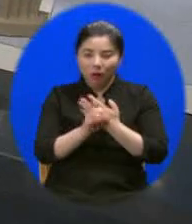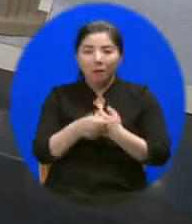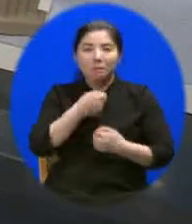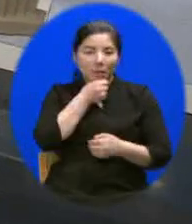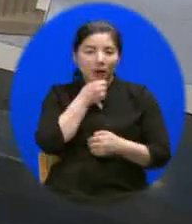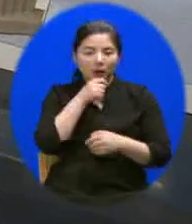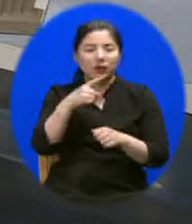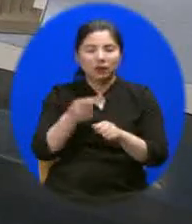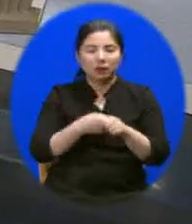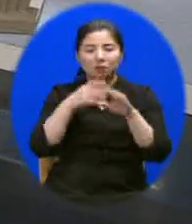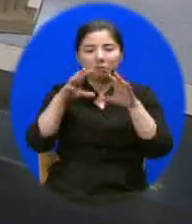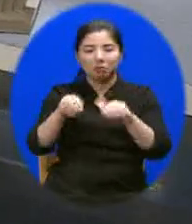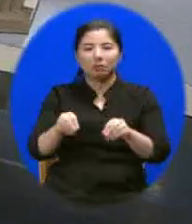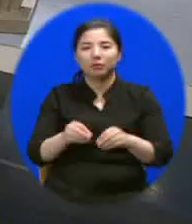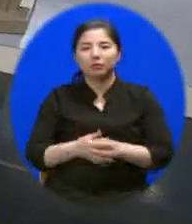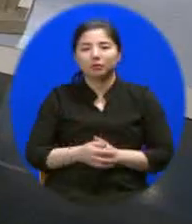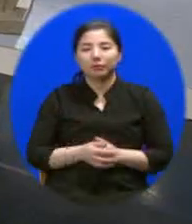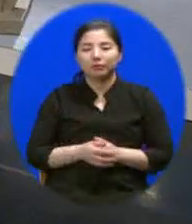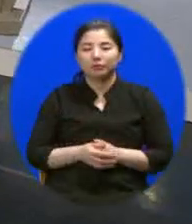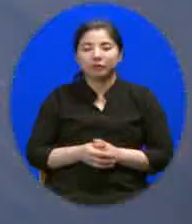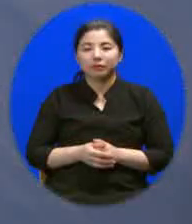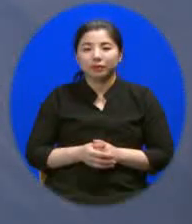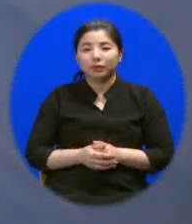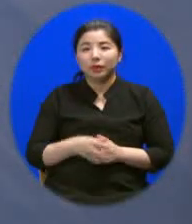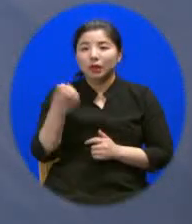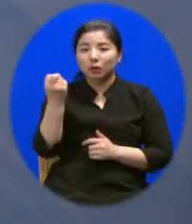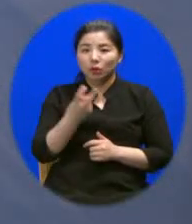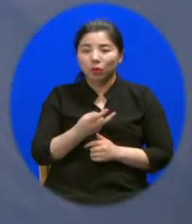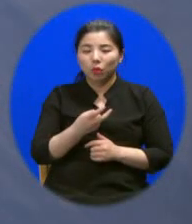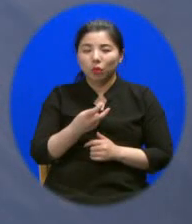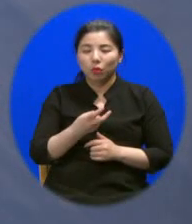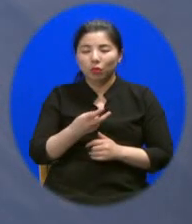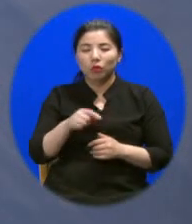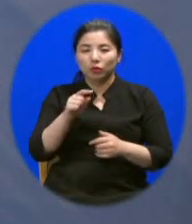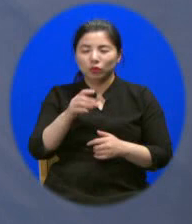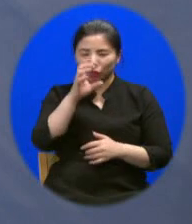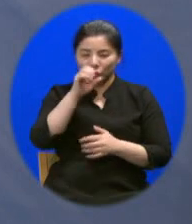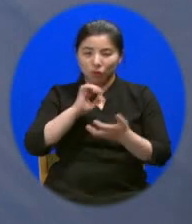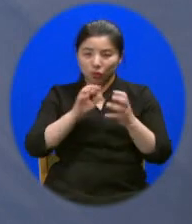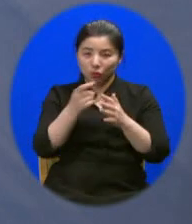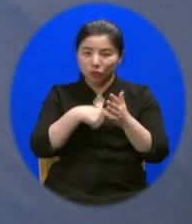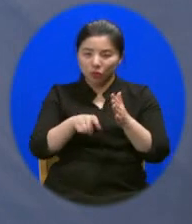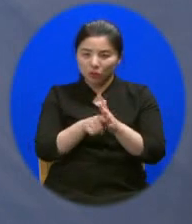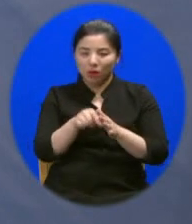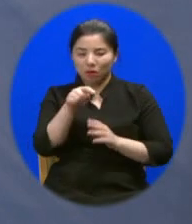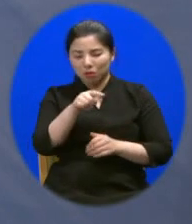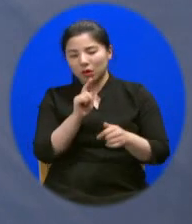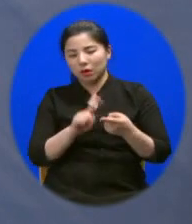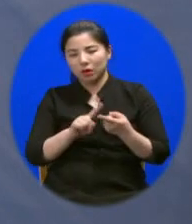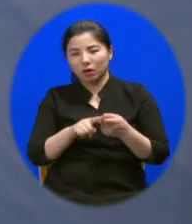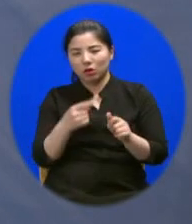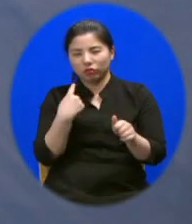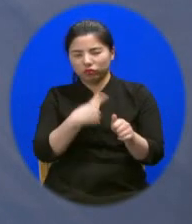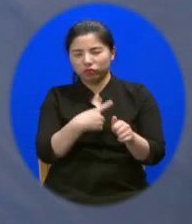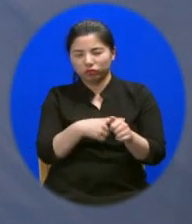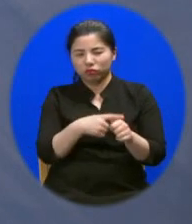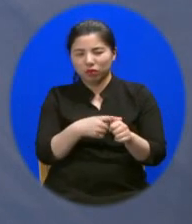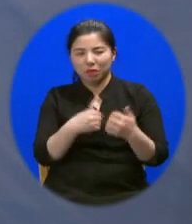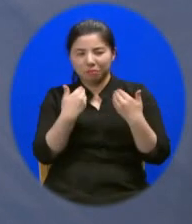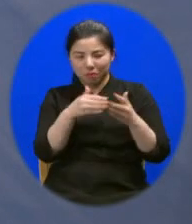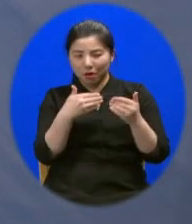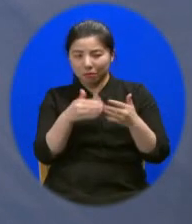중단 된다는 점도 알려드립니다 아 또한 이 품격있는 토론 에 의해서 상대 후보에 대한 비방이나 인신공격